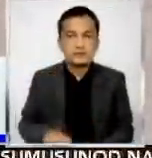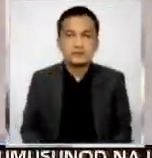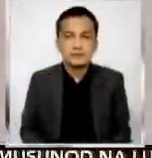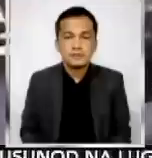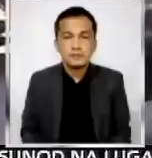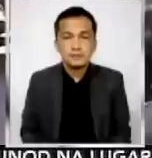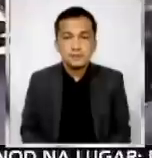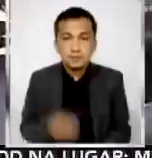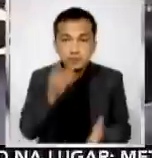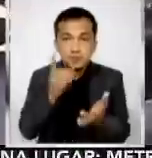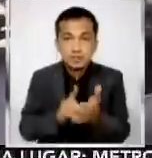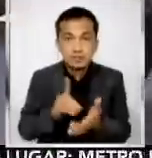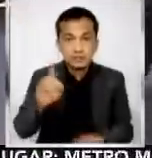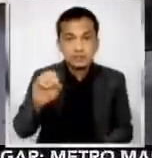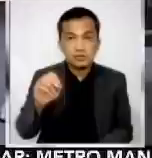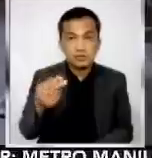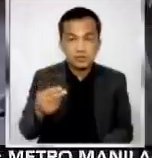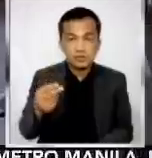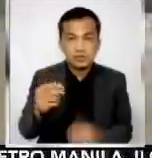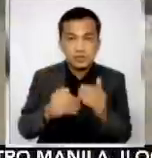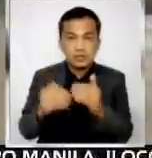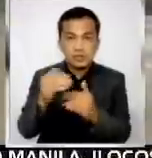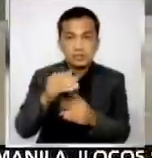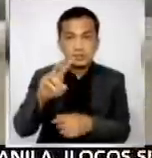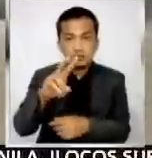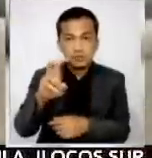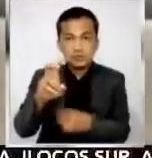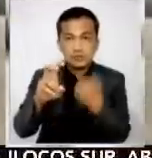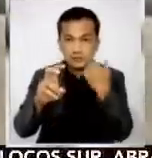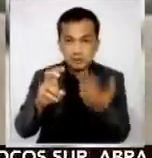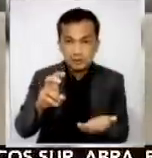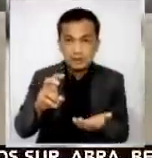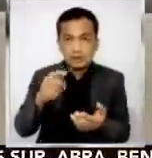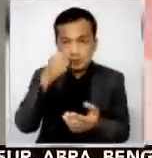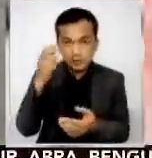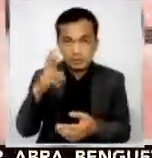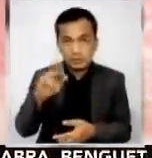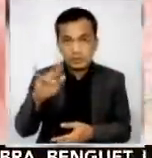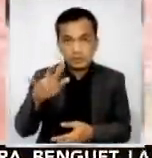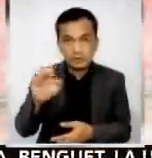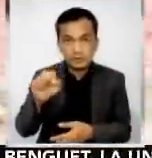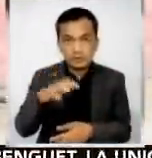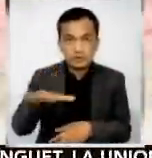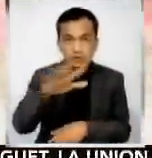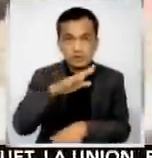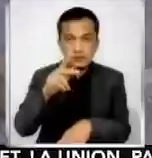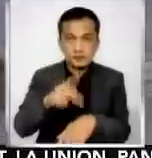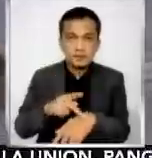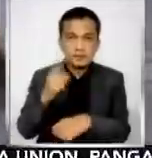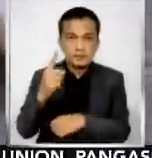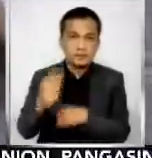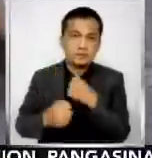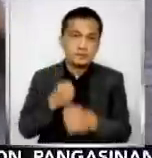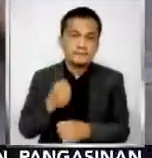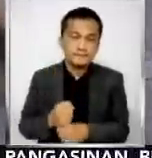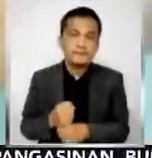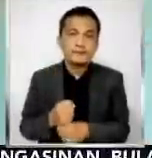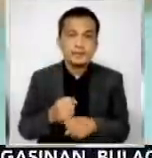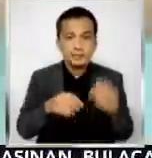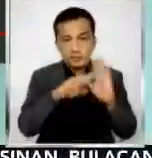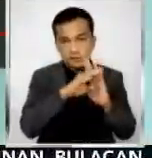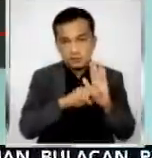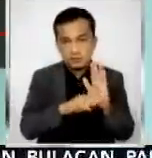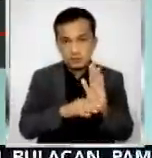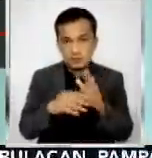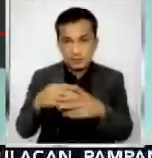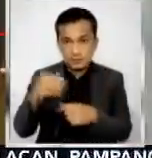DOH, mahigit 200 ang namamatay dahil sa rabies sa Pilipinas kada taon. Sa guidelines na inilabas ng DOH,